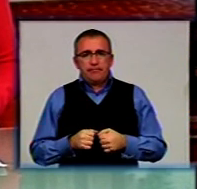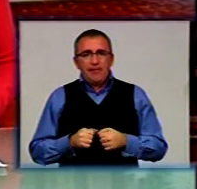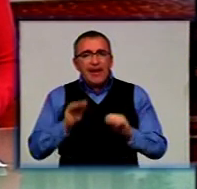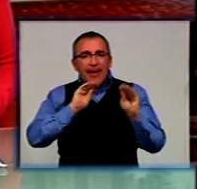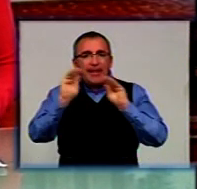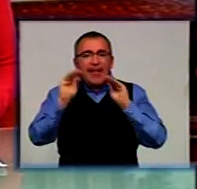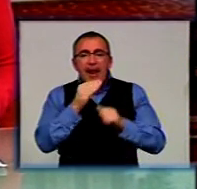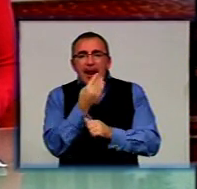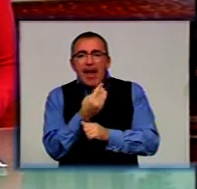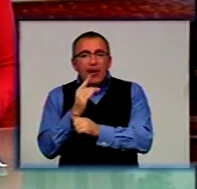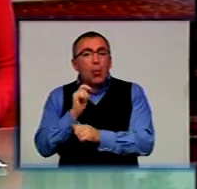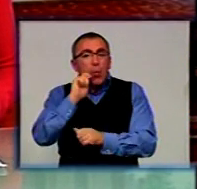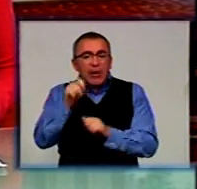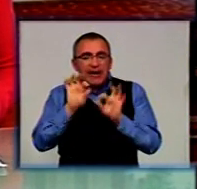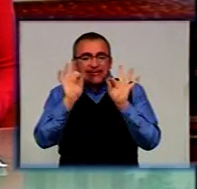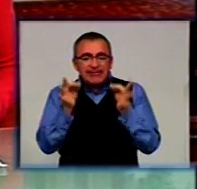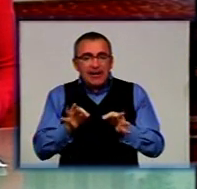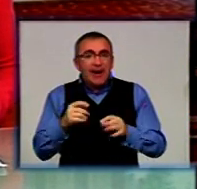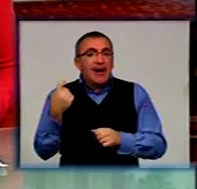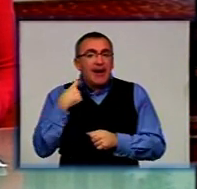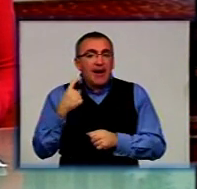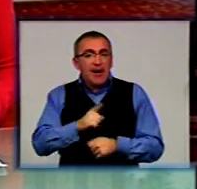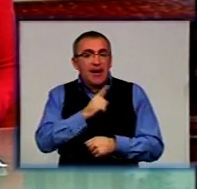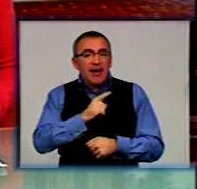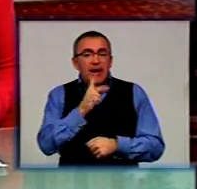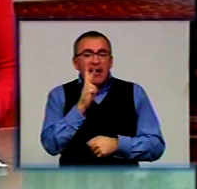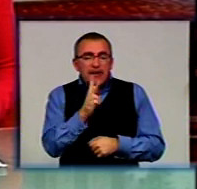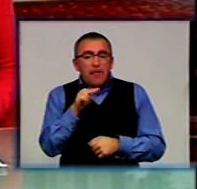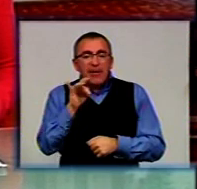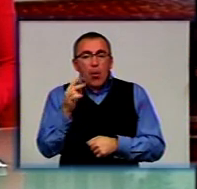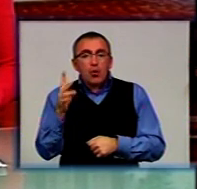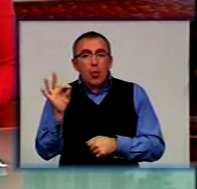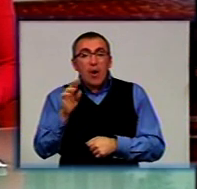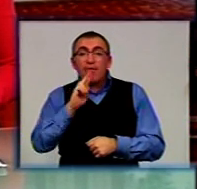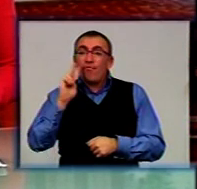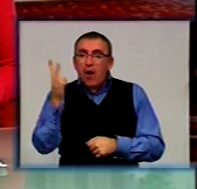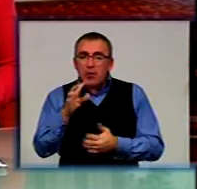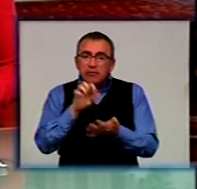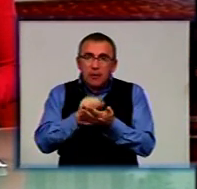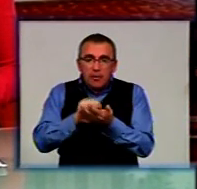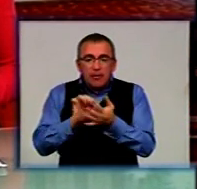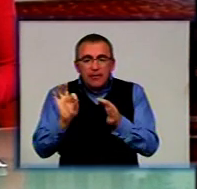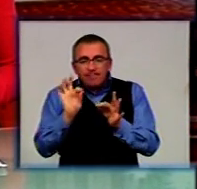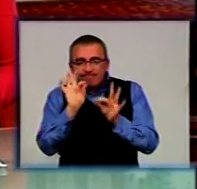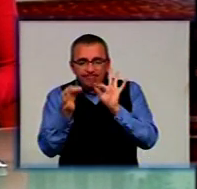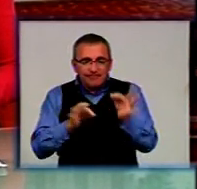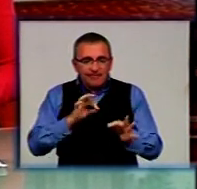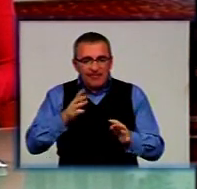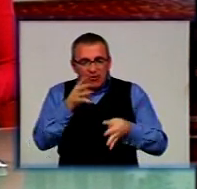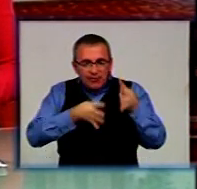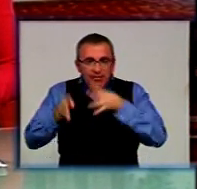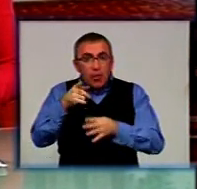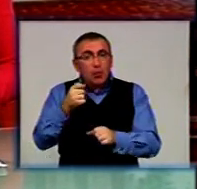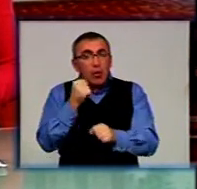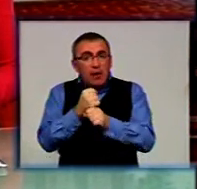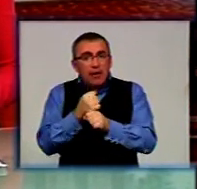Інтер'єрні ляльки в українському стилі виготовляє кіровоградська майстриня Кристіна Приходько. Дівчина вже два роки захоплюється скульптурним текстилем. У її